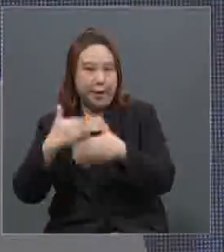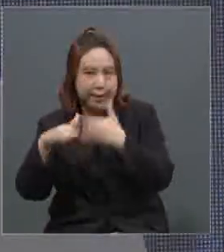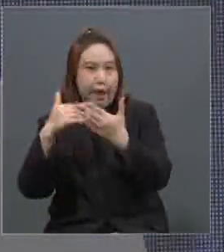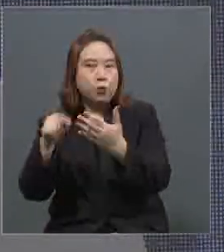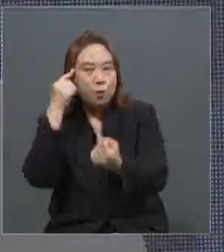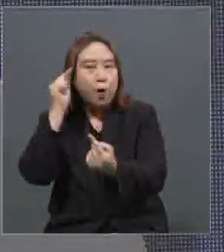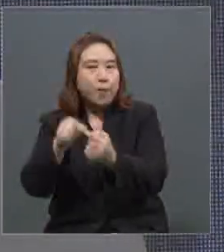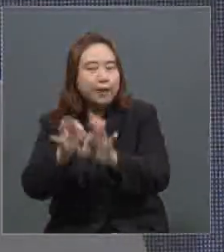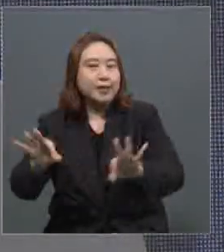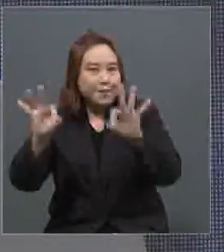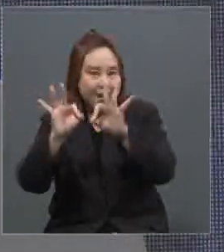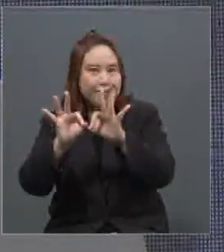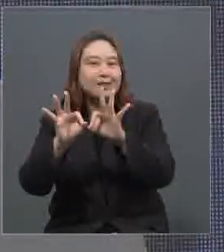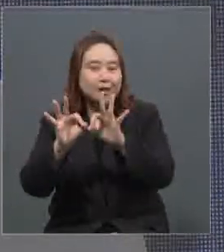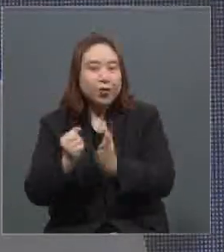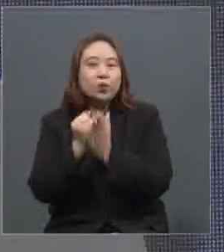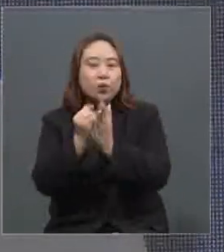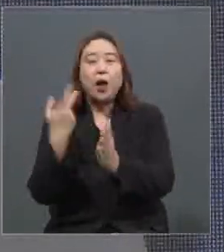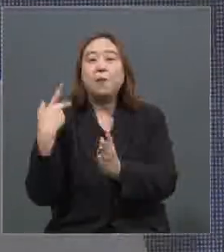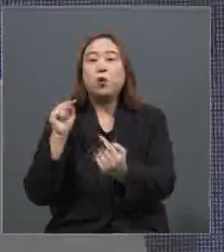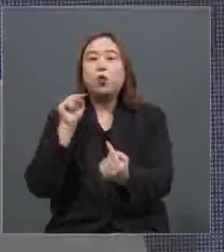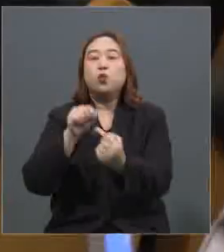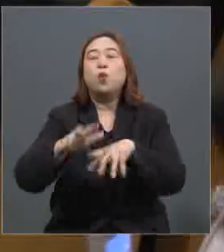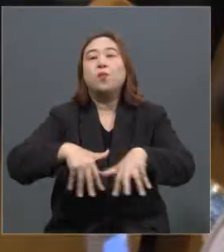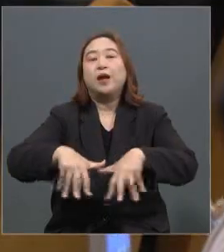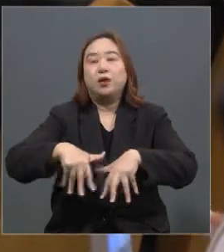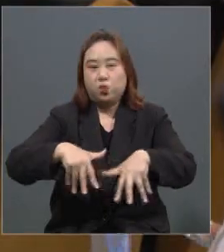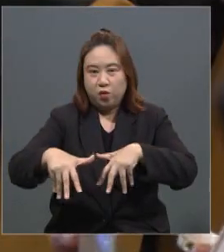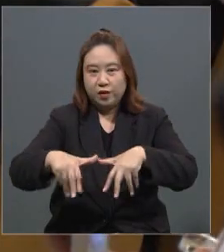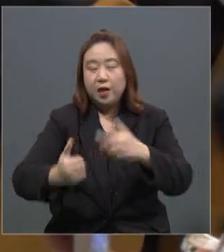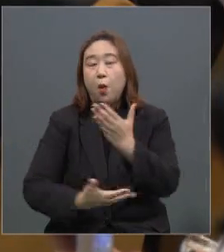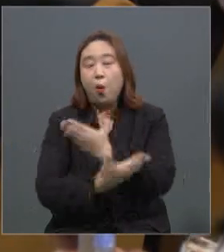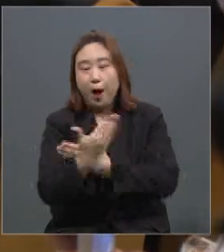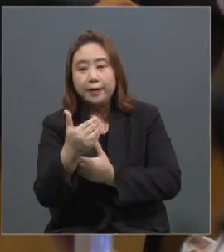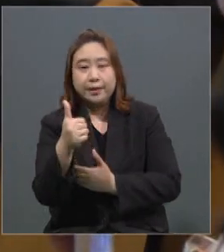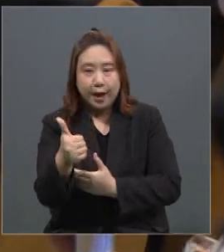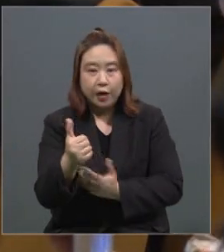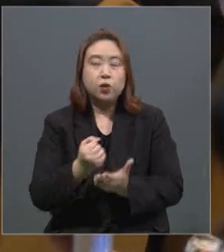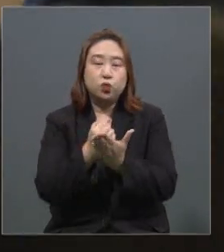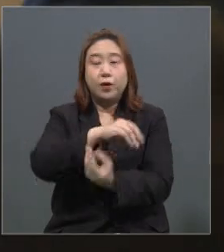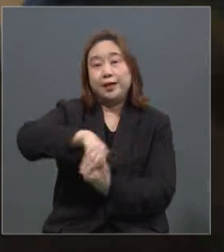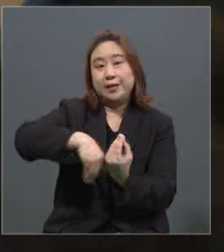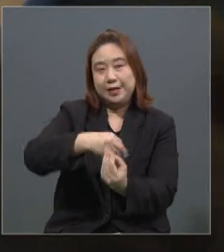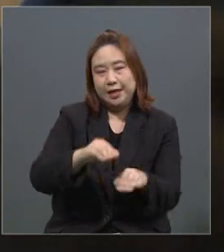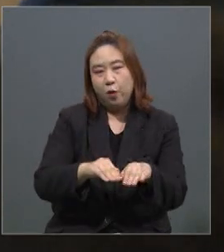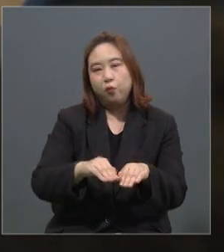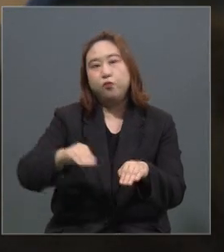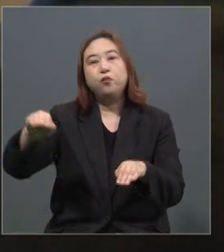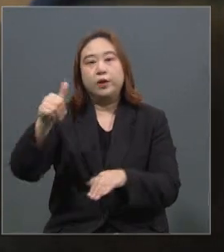็เปาหมายสำคญของรัฐบาลที่จะทำให้เกิดประยชนตอบประชาชนให้มีโอกาสและก็ช่วยในการพลิกฟื้เศรษฐกิจ